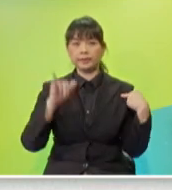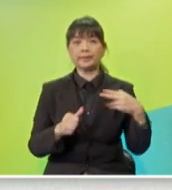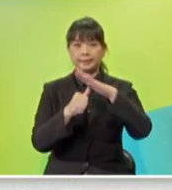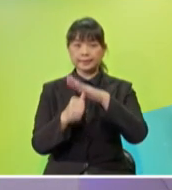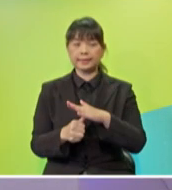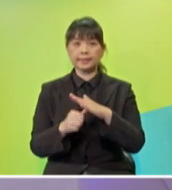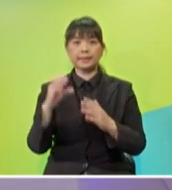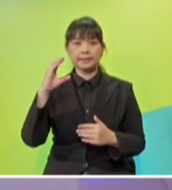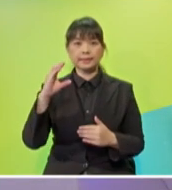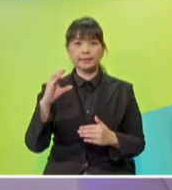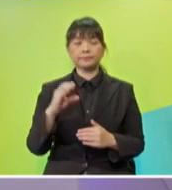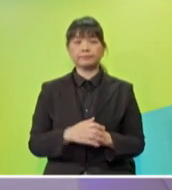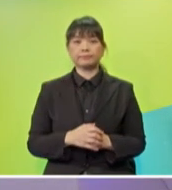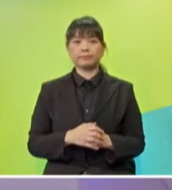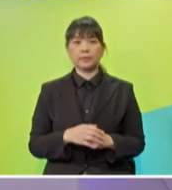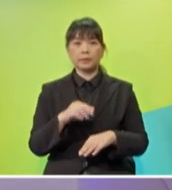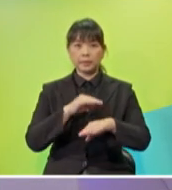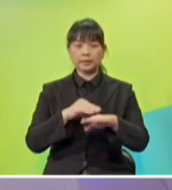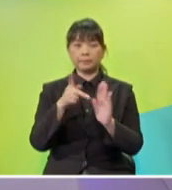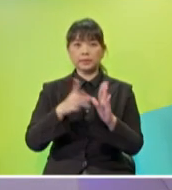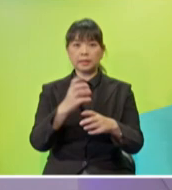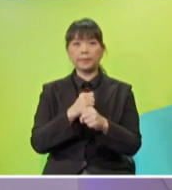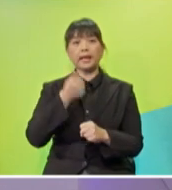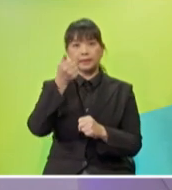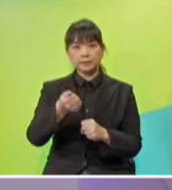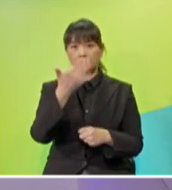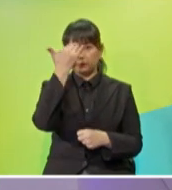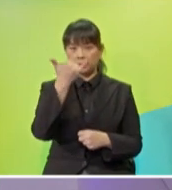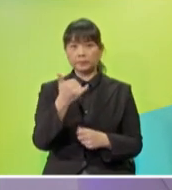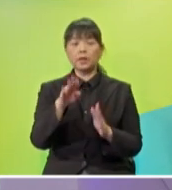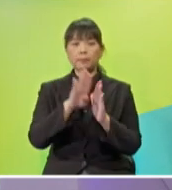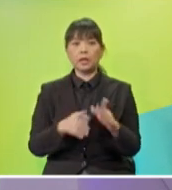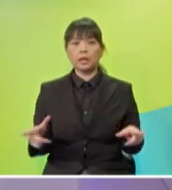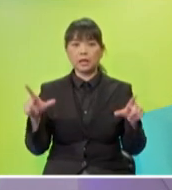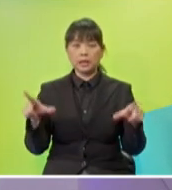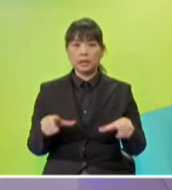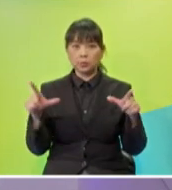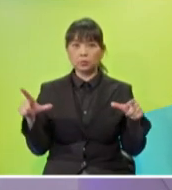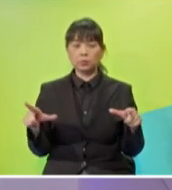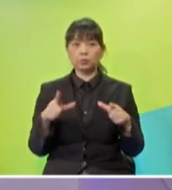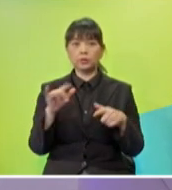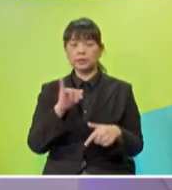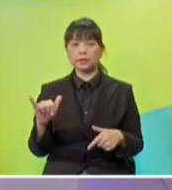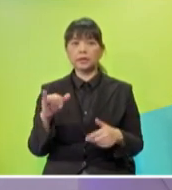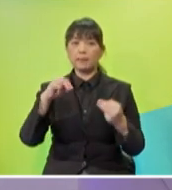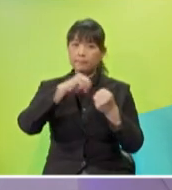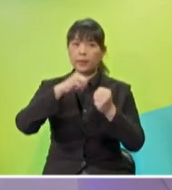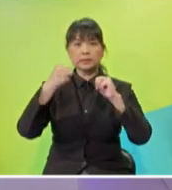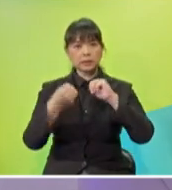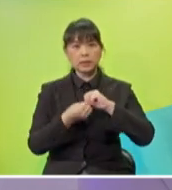pada pendapat anda Mengapakah berlakunya masalah obesitas